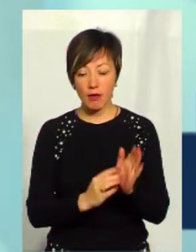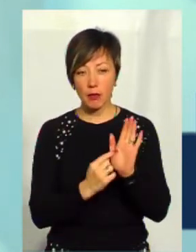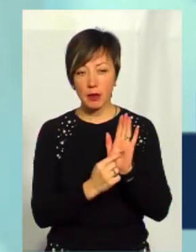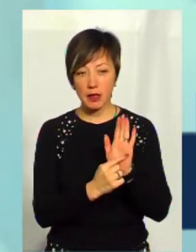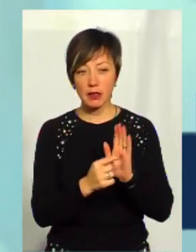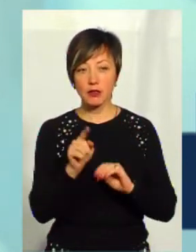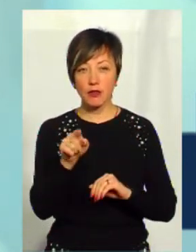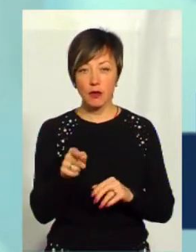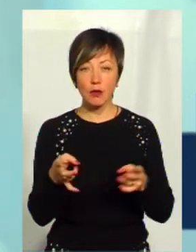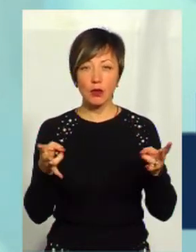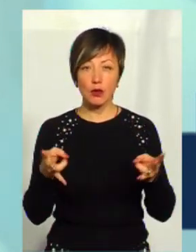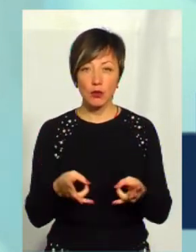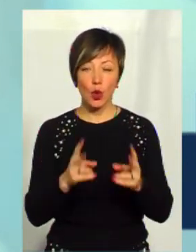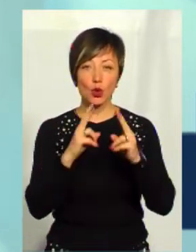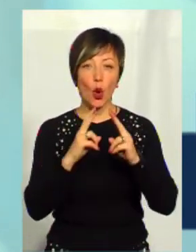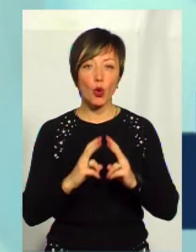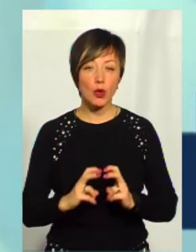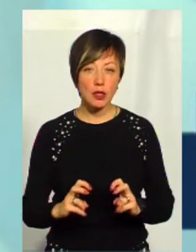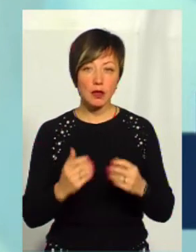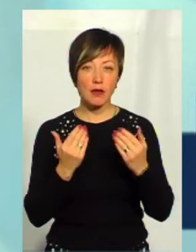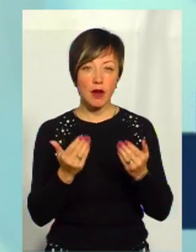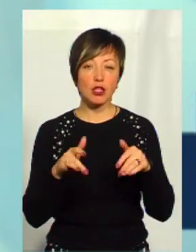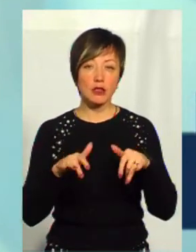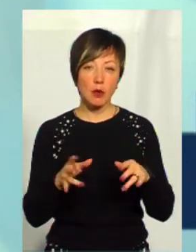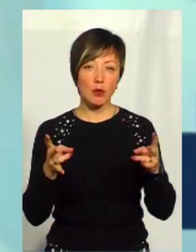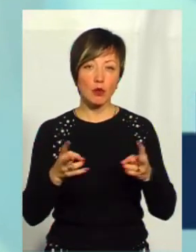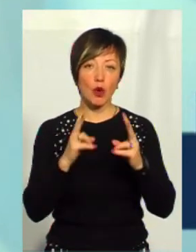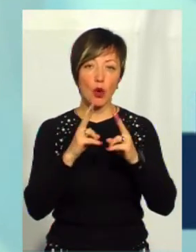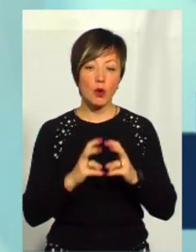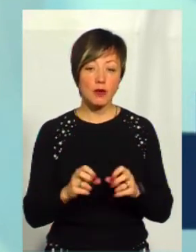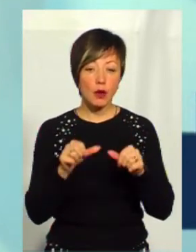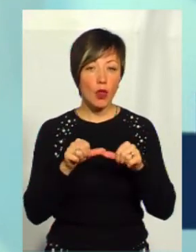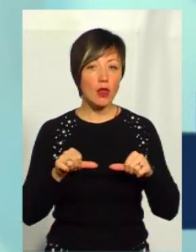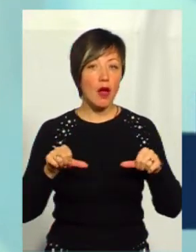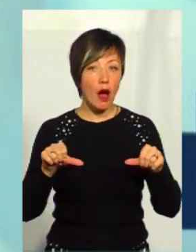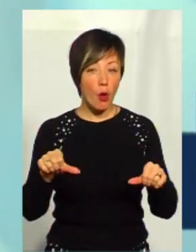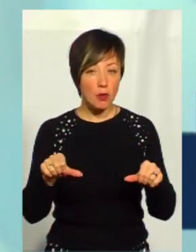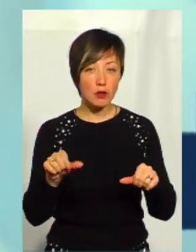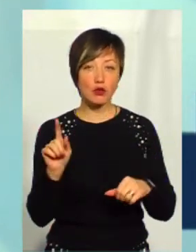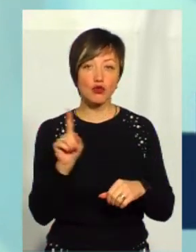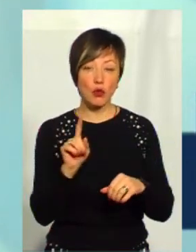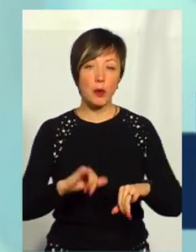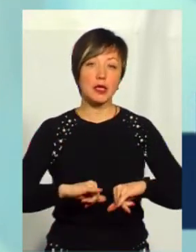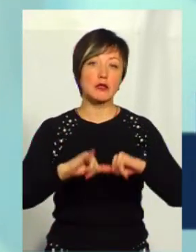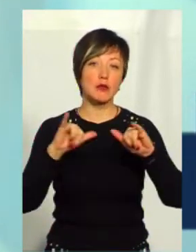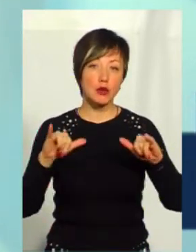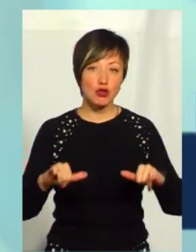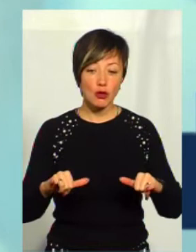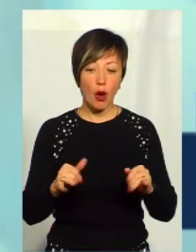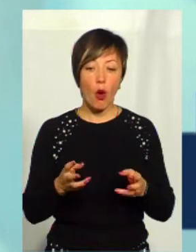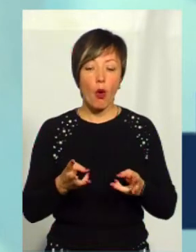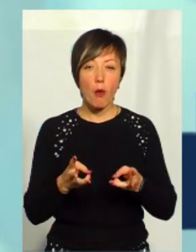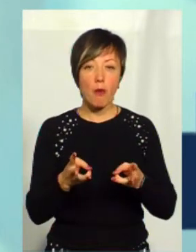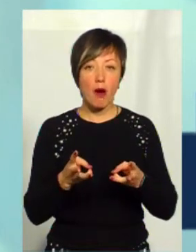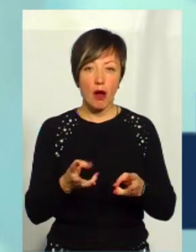що ви потребуєте розгляду, ваша справа потребує розгляду на комісії з метою збільшення